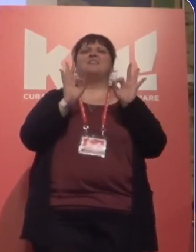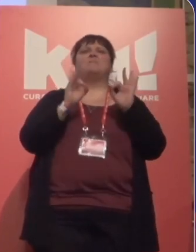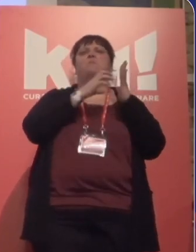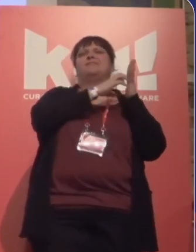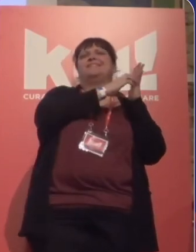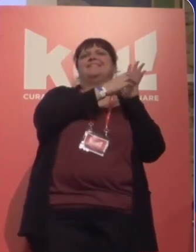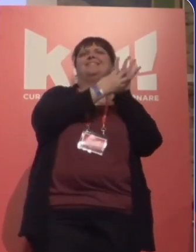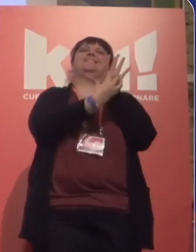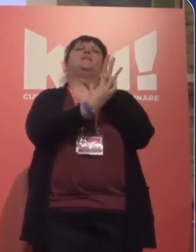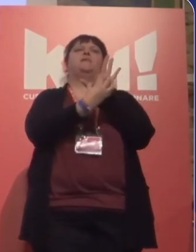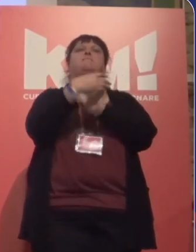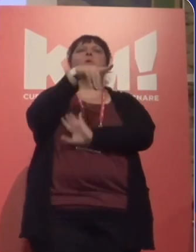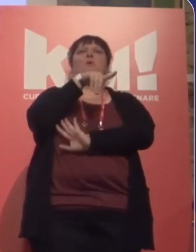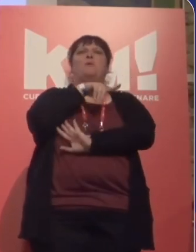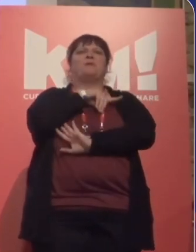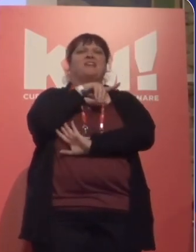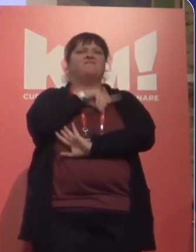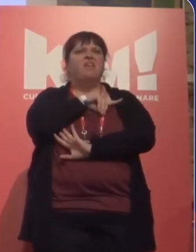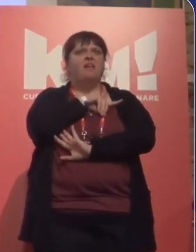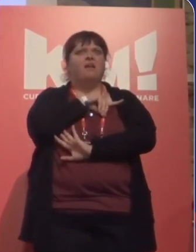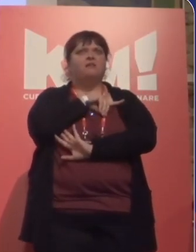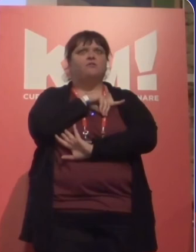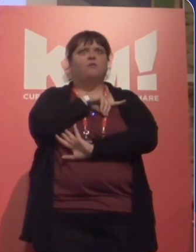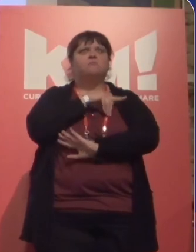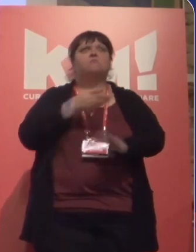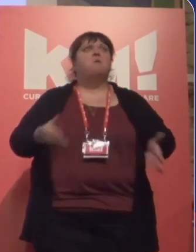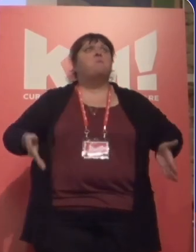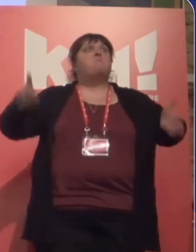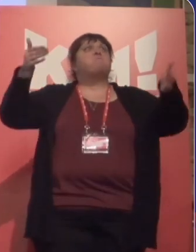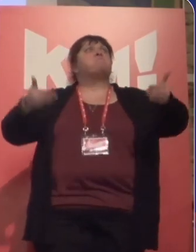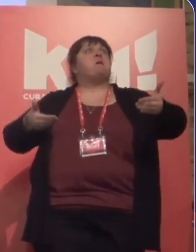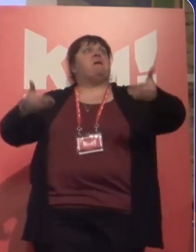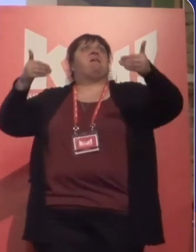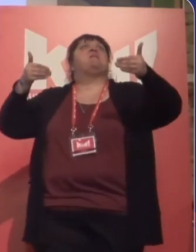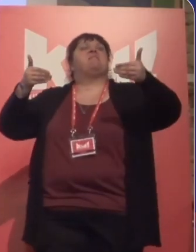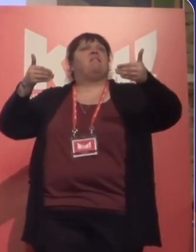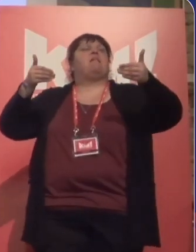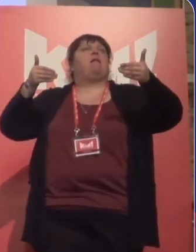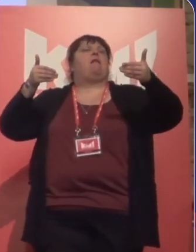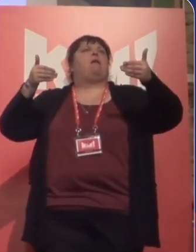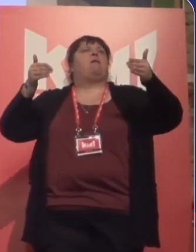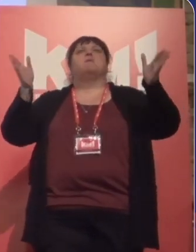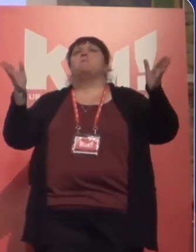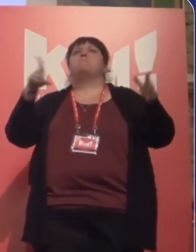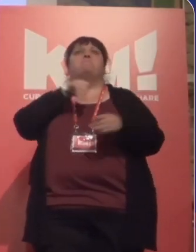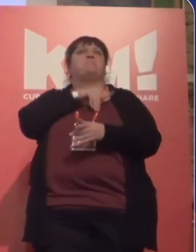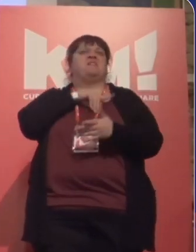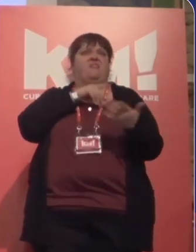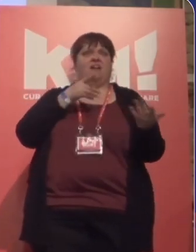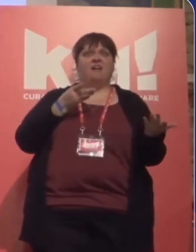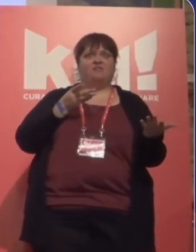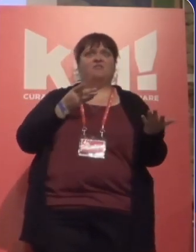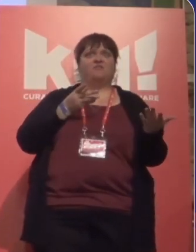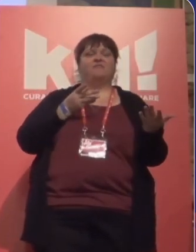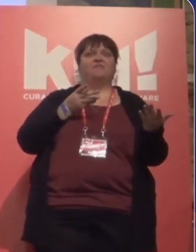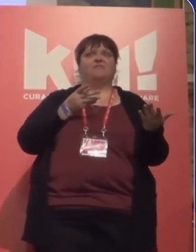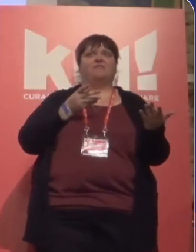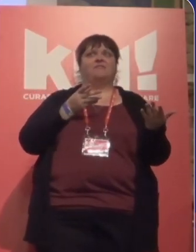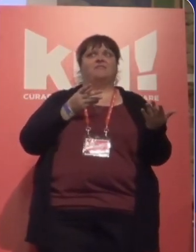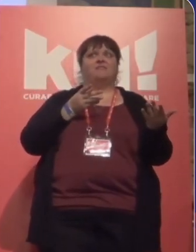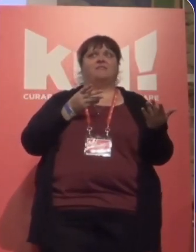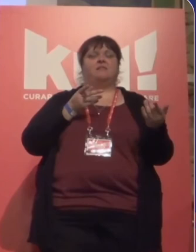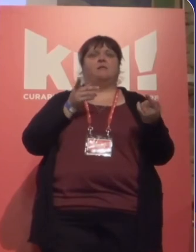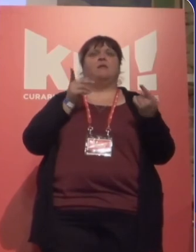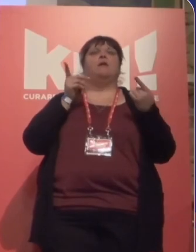domestica dentro le proprie pareti questo poi conosce anche delle degenerazioni sul piano culturale